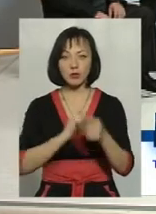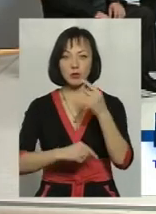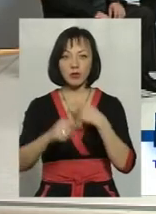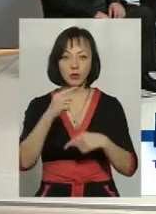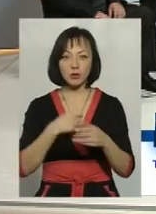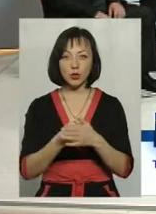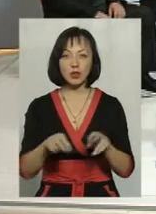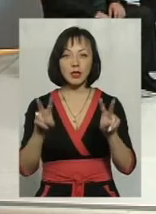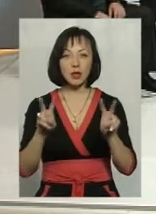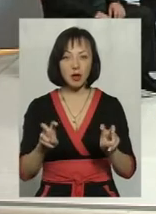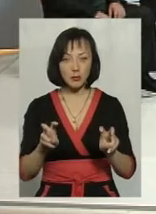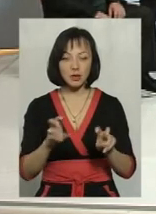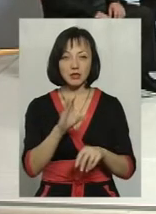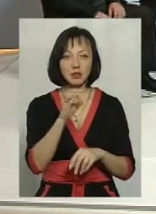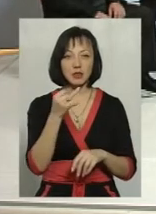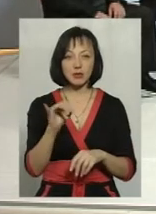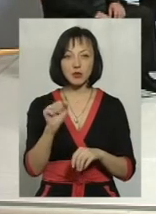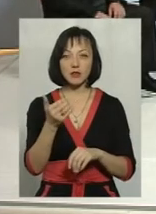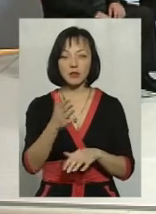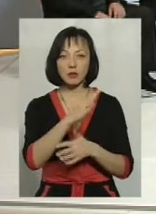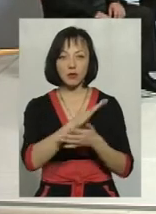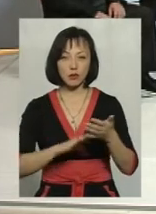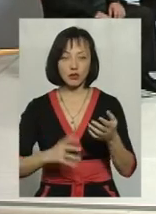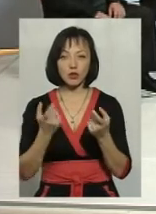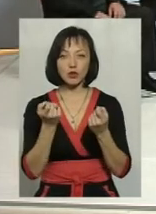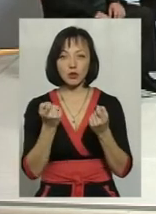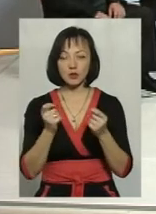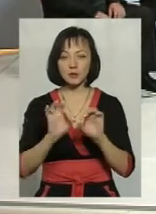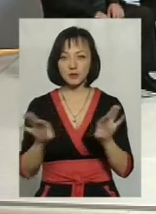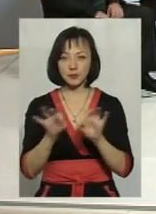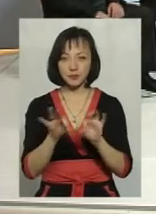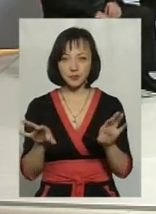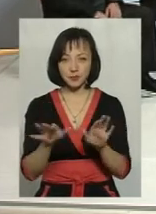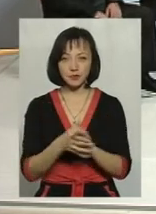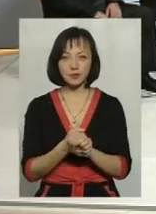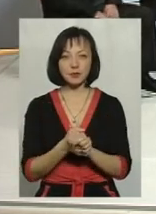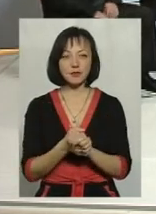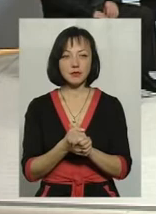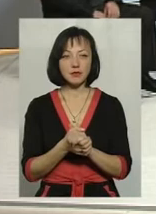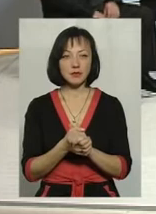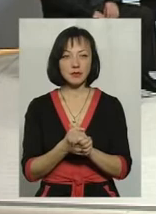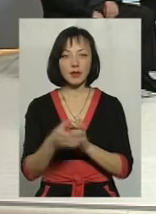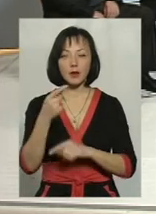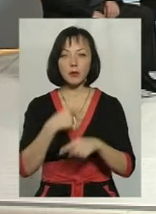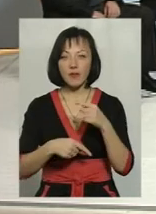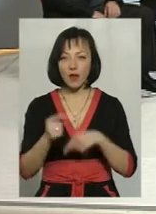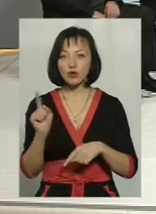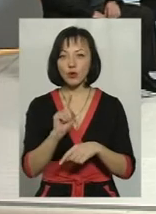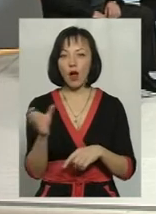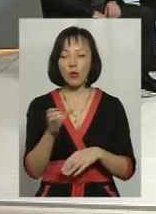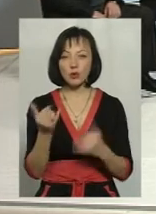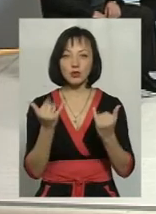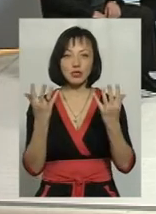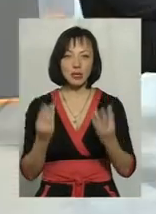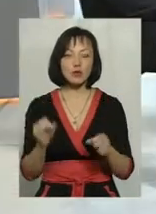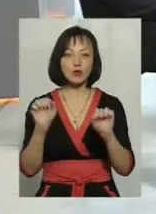до теми. І, пане Сергію, можливо, ви продовжите? Я ще трошечки, так, невеличкий момент. Я ж повернуся до того, що алкоголь на